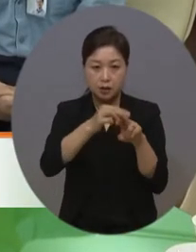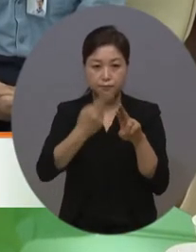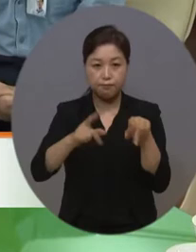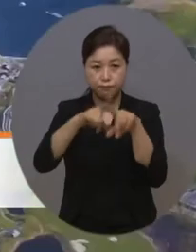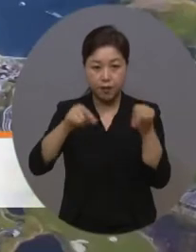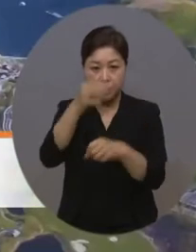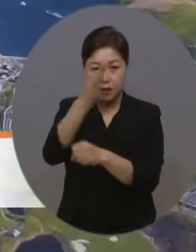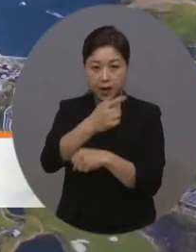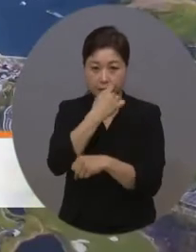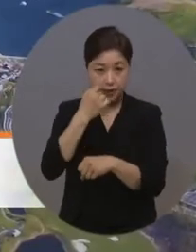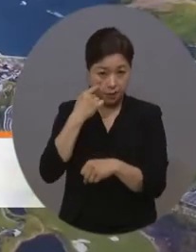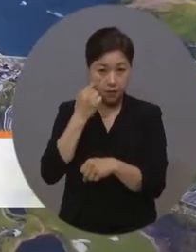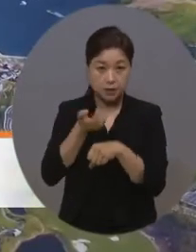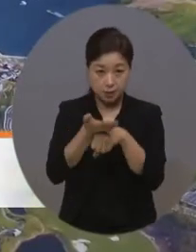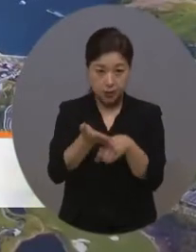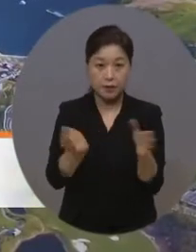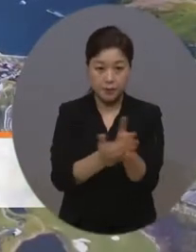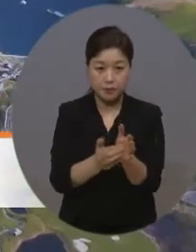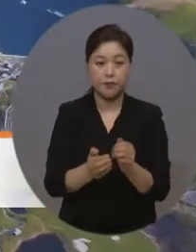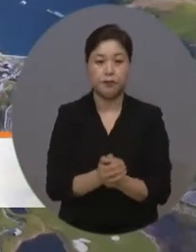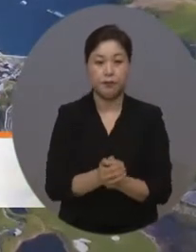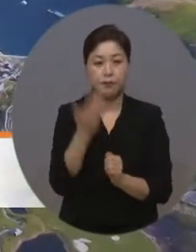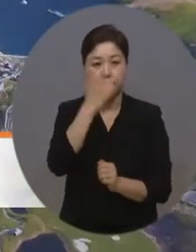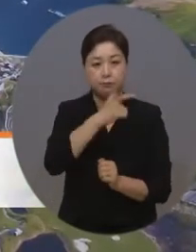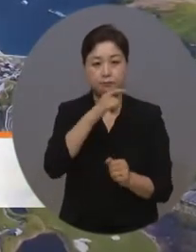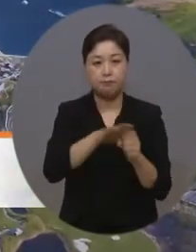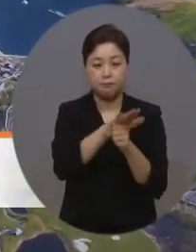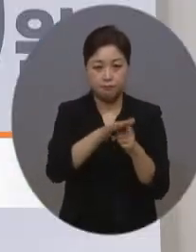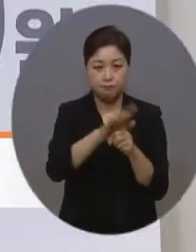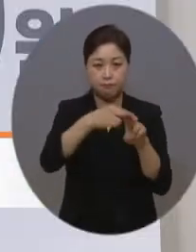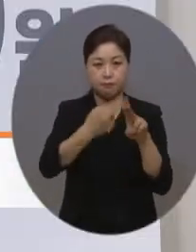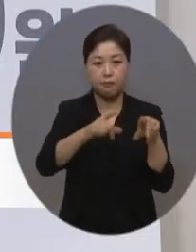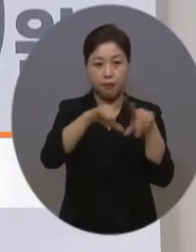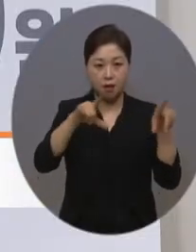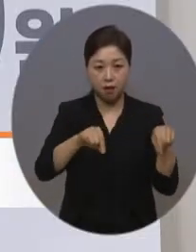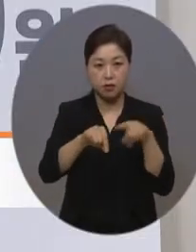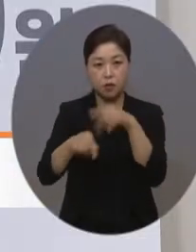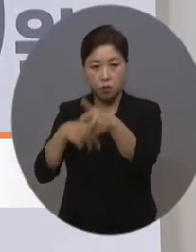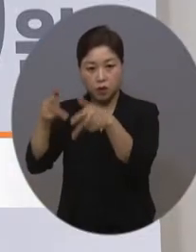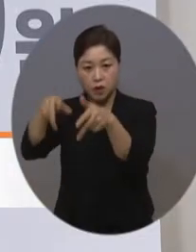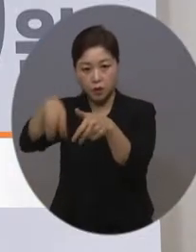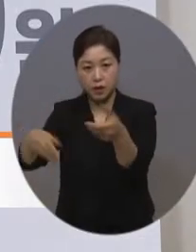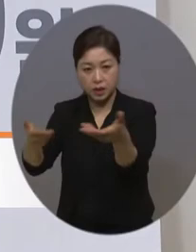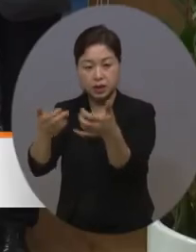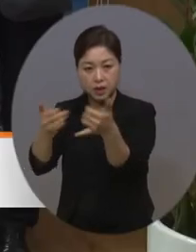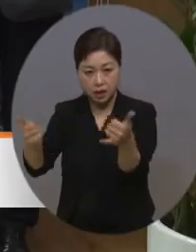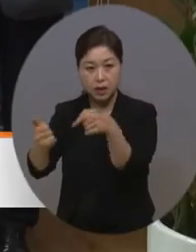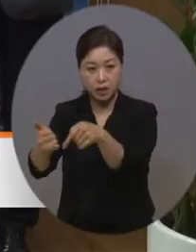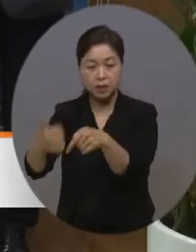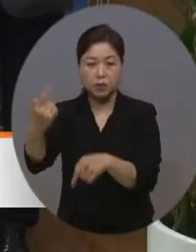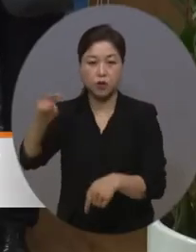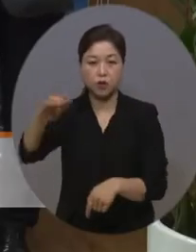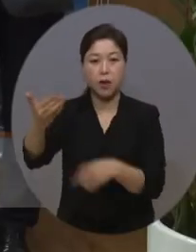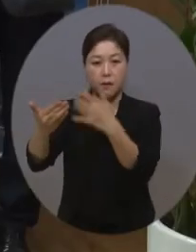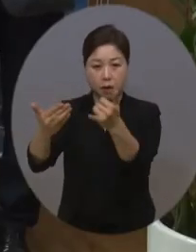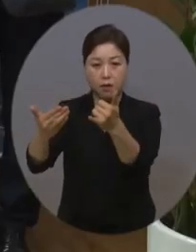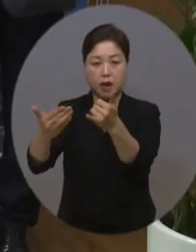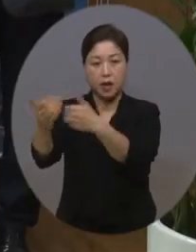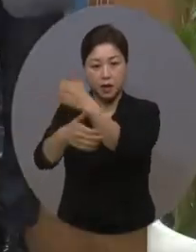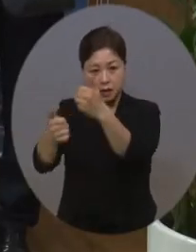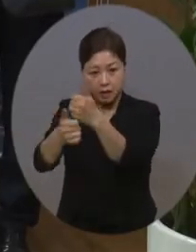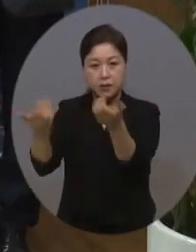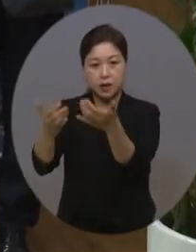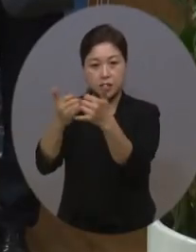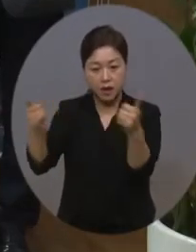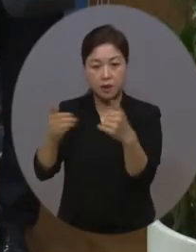가졌습니다. 이날 구입한 여수사랑상품권은 여수공장에 재직 중인 1,900여 명의 임직원들에게 12만